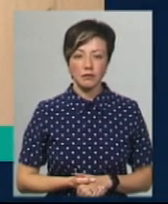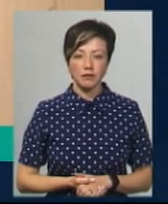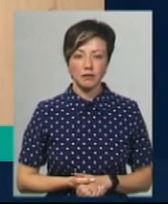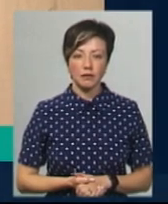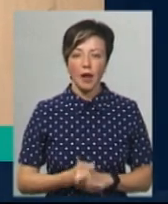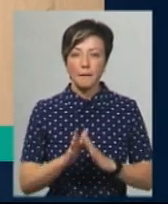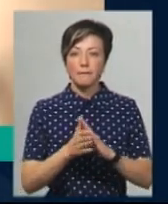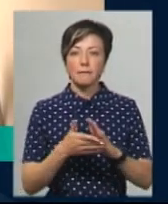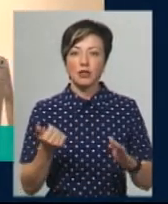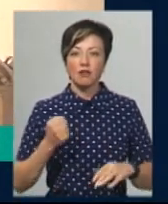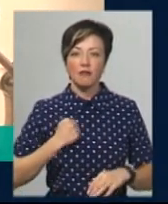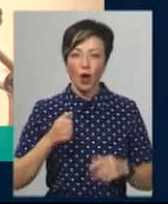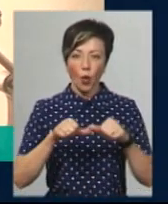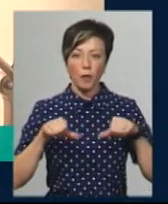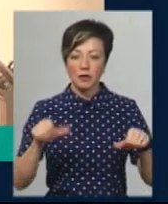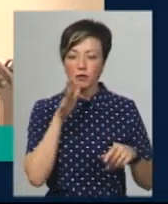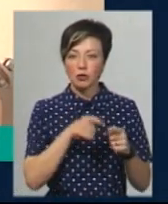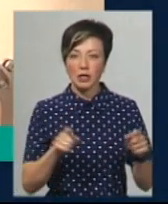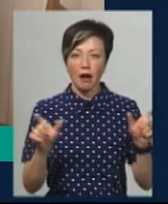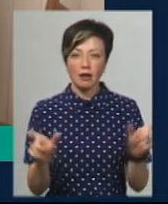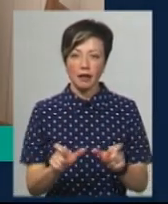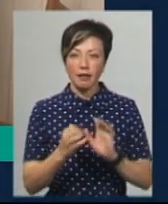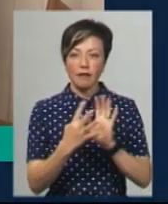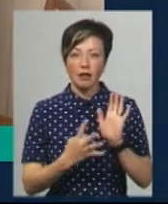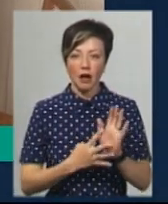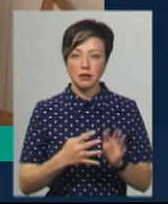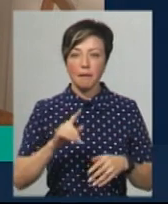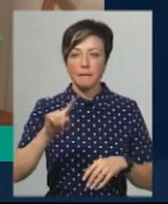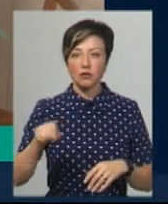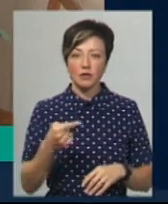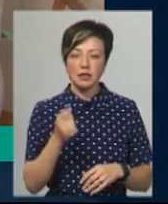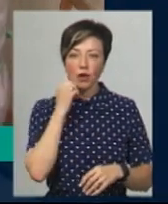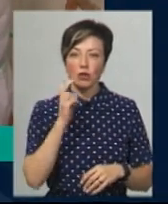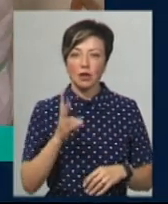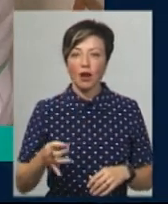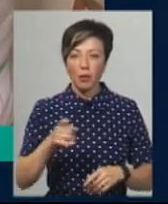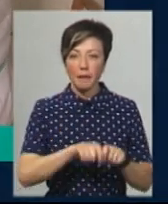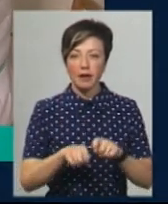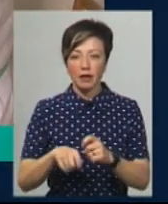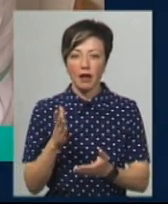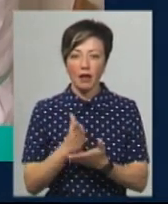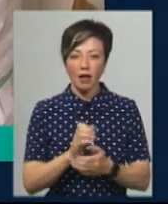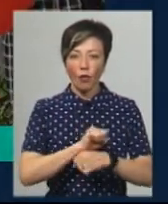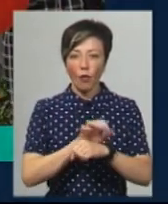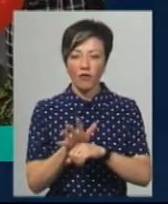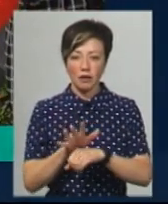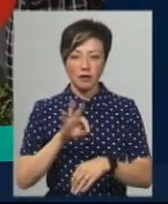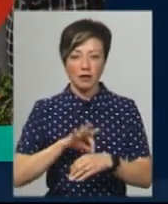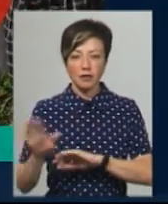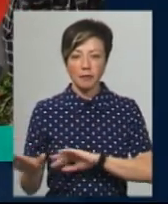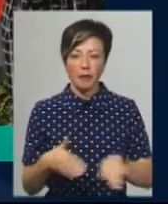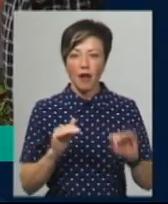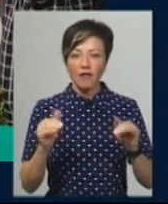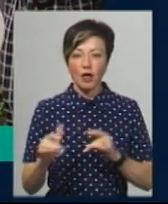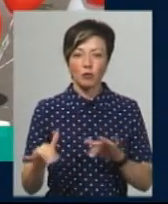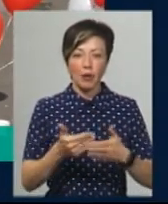Призовна комісія під час карантину. 19 призовників на строкову службу Староконстянтинівського району перевірили на наявність COVID-19. Флешмоб